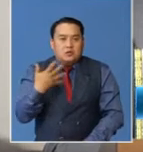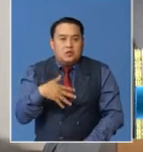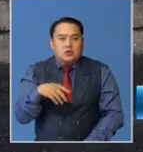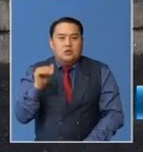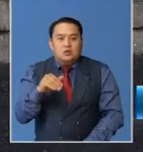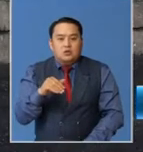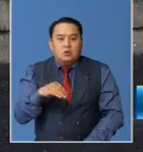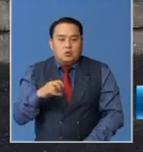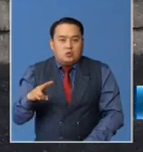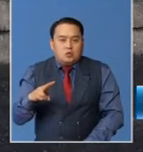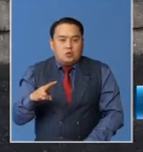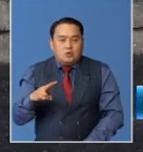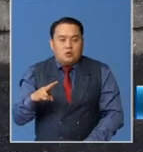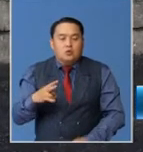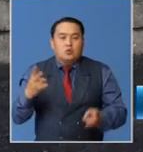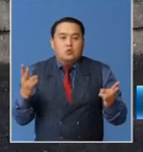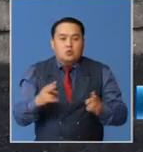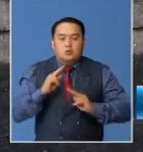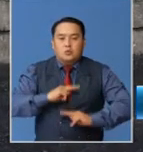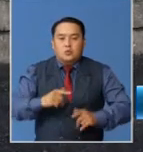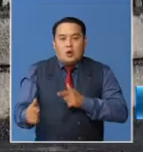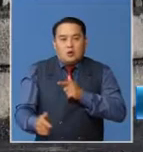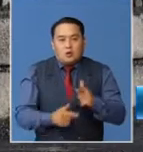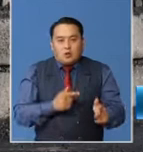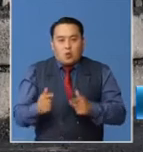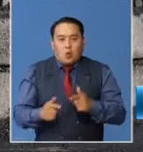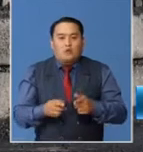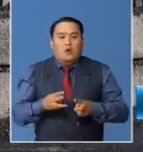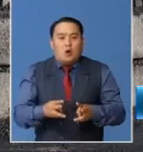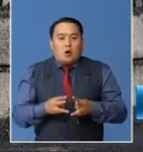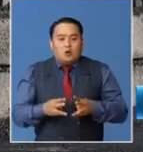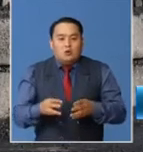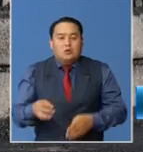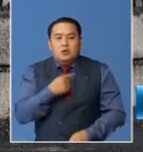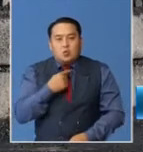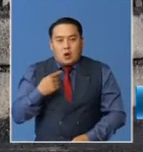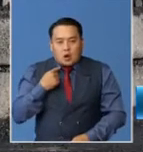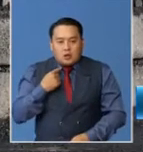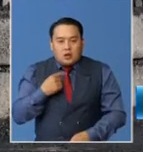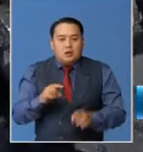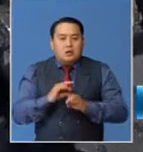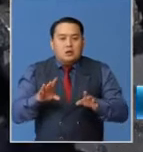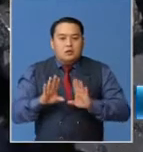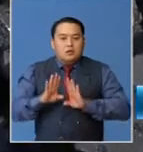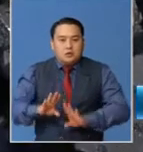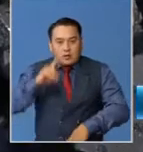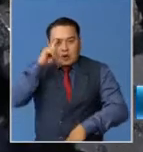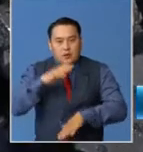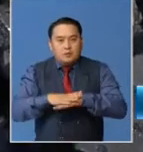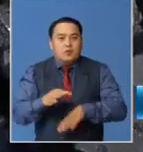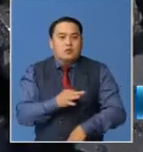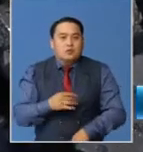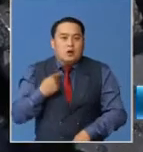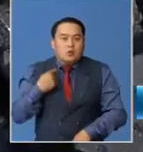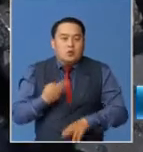тонн. На должном уровне идет подготовка к отопительному сезону и в областном центре. Как рассказал замакима Талдыкургана, сейчас